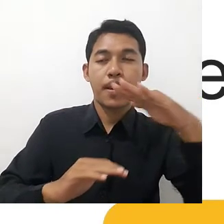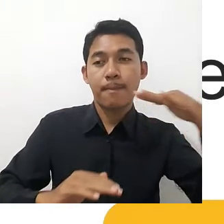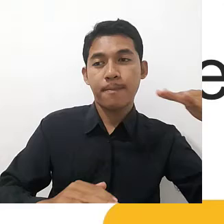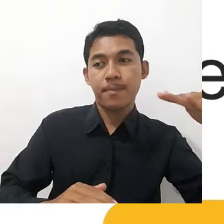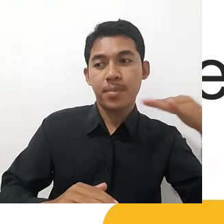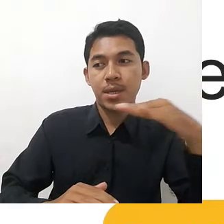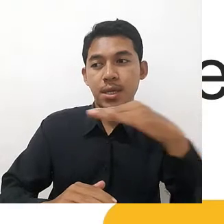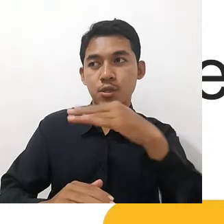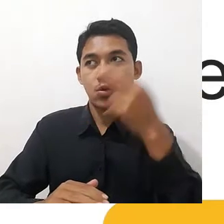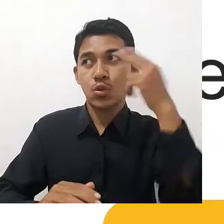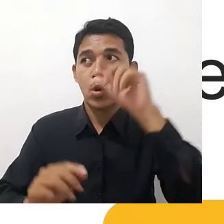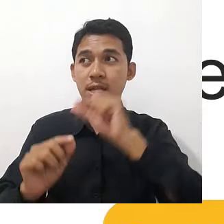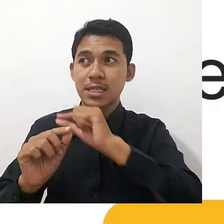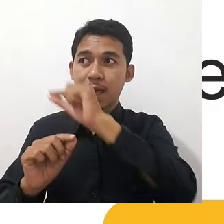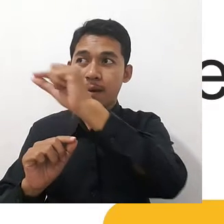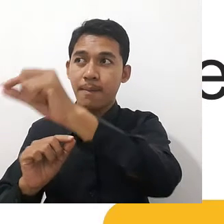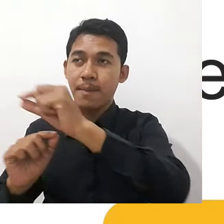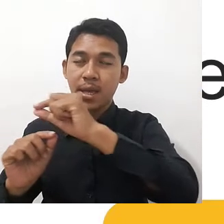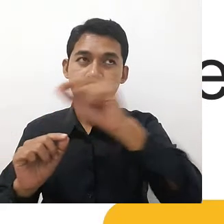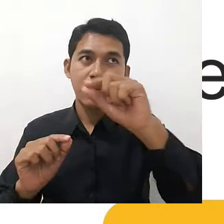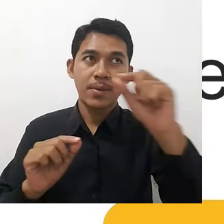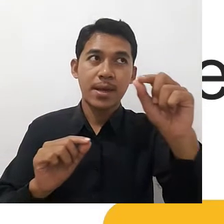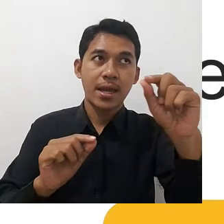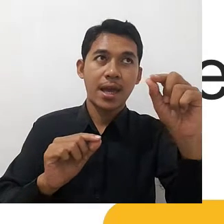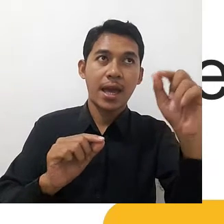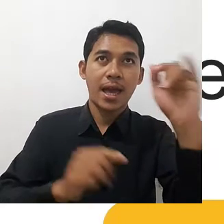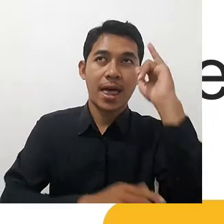bisa nyampe ke antena-antena rumah kita. Nah,